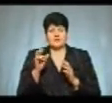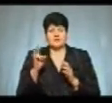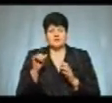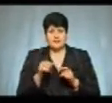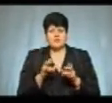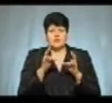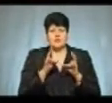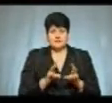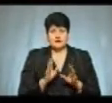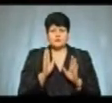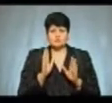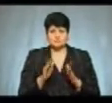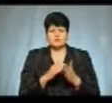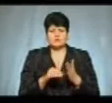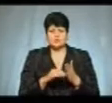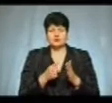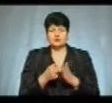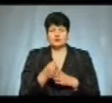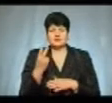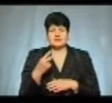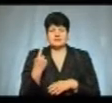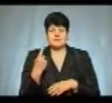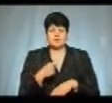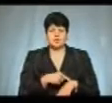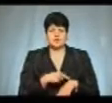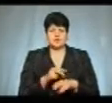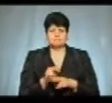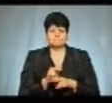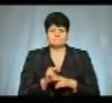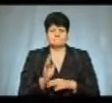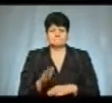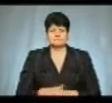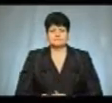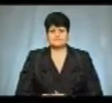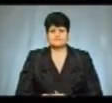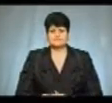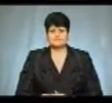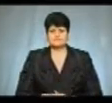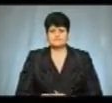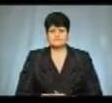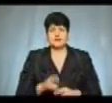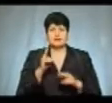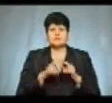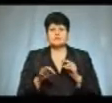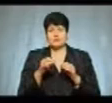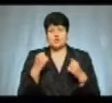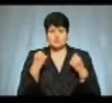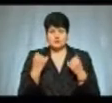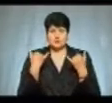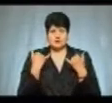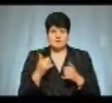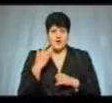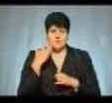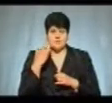аварію ліквідовуватимуть орієнтовно до 21 години. І на завершення про спорт. Сьогодні в